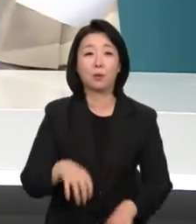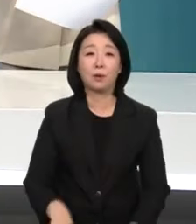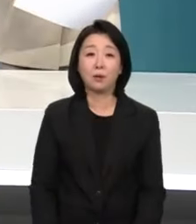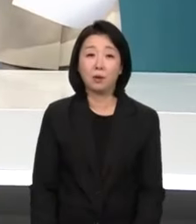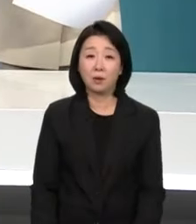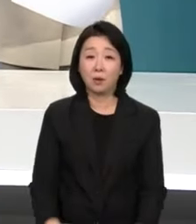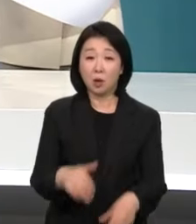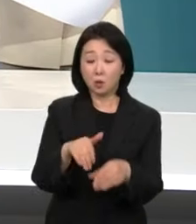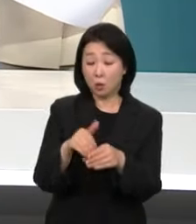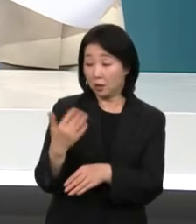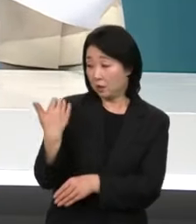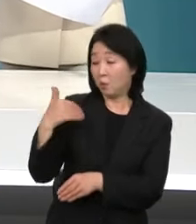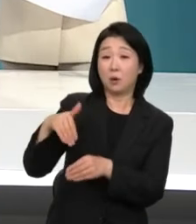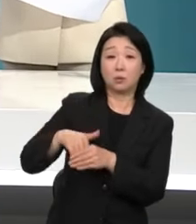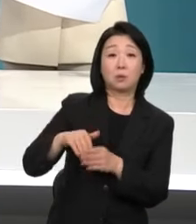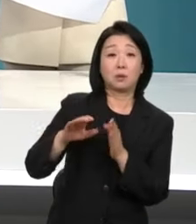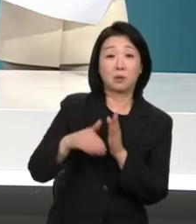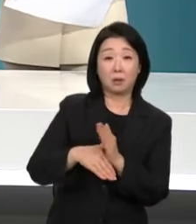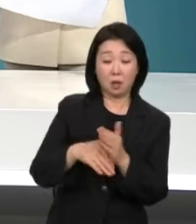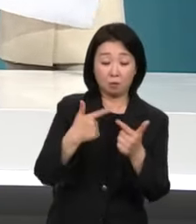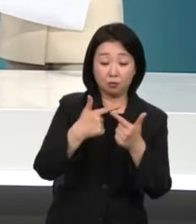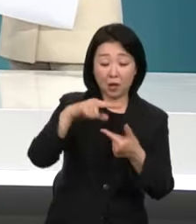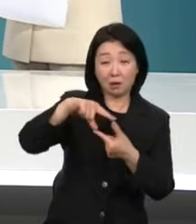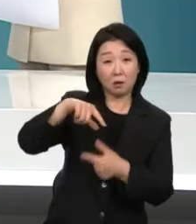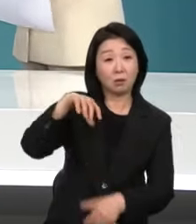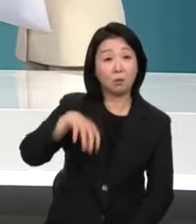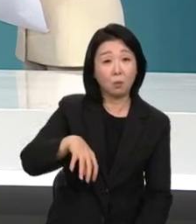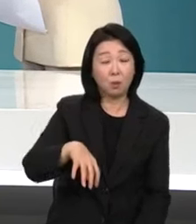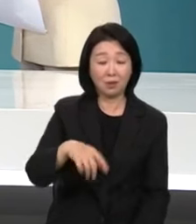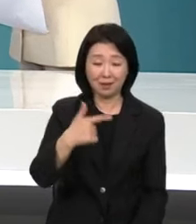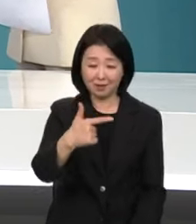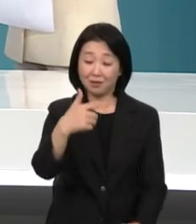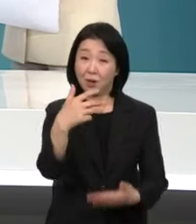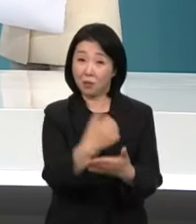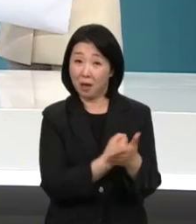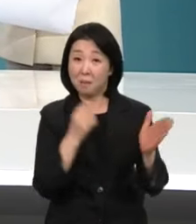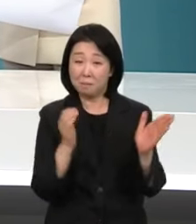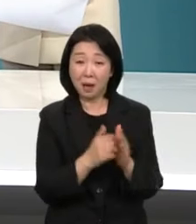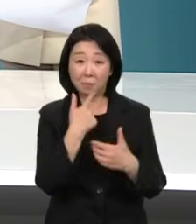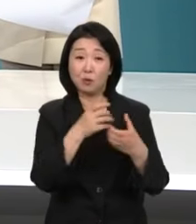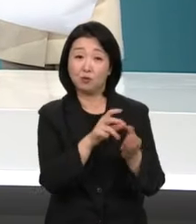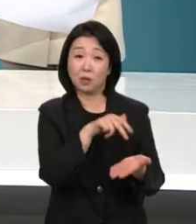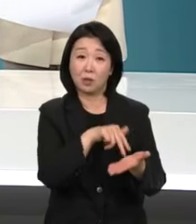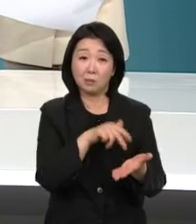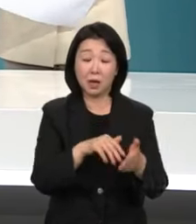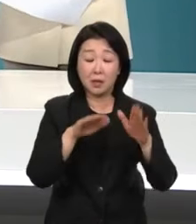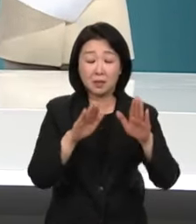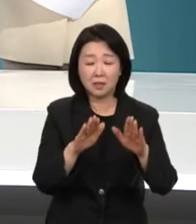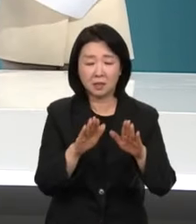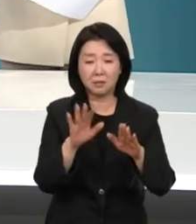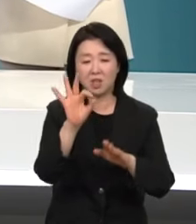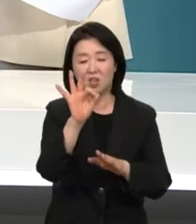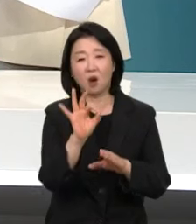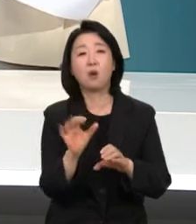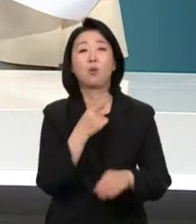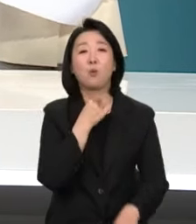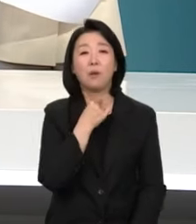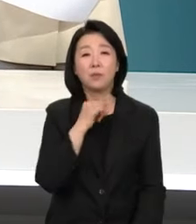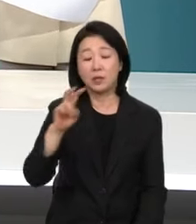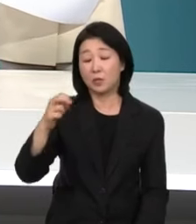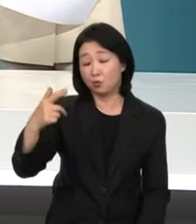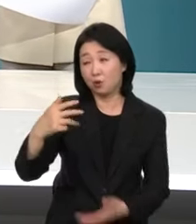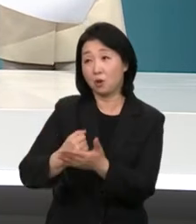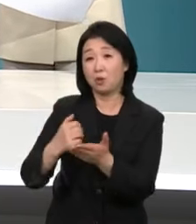이렇게 되면 지난 총선 부산 경남에서 6석을 얻었던 민주당은 10석, 그리고 27석을